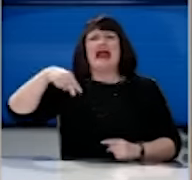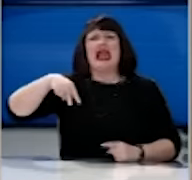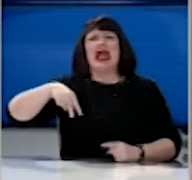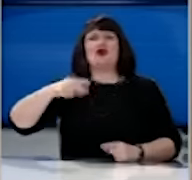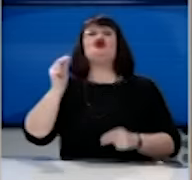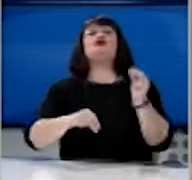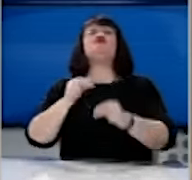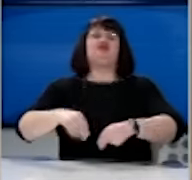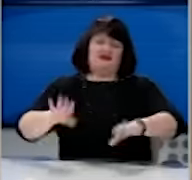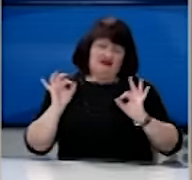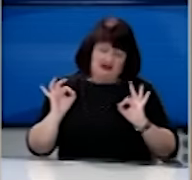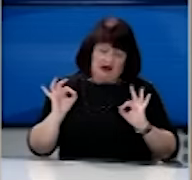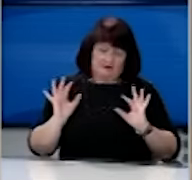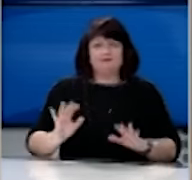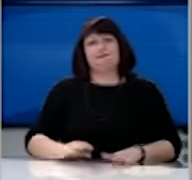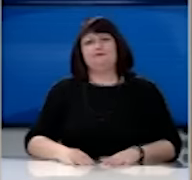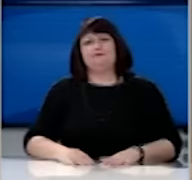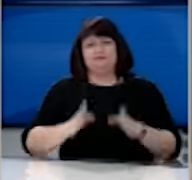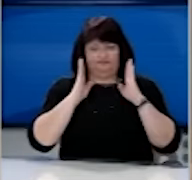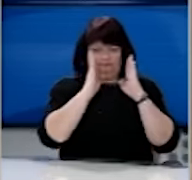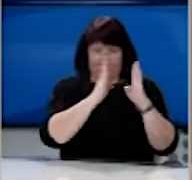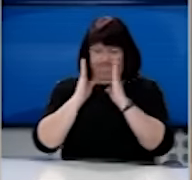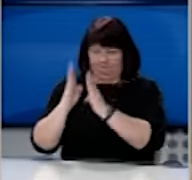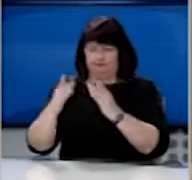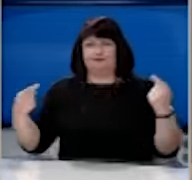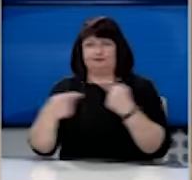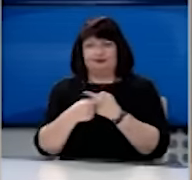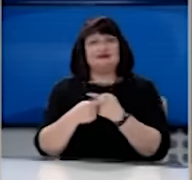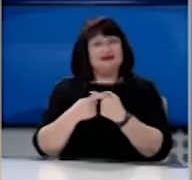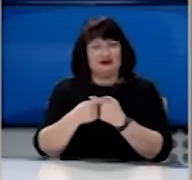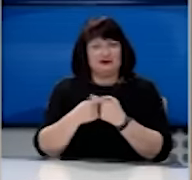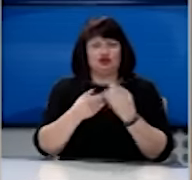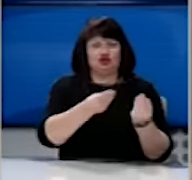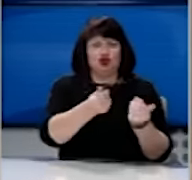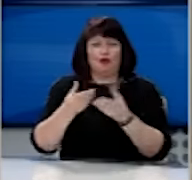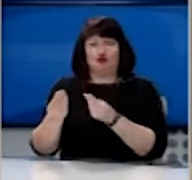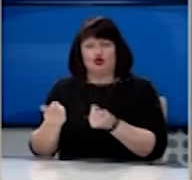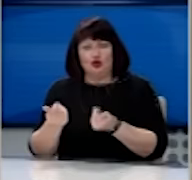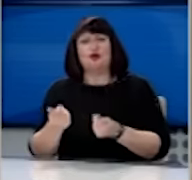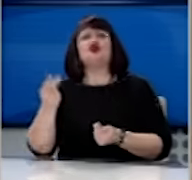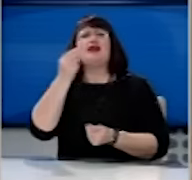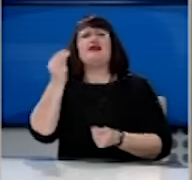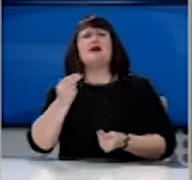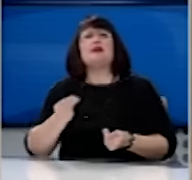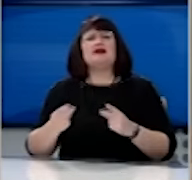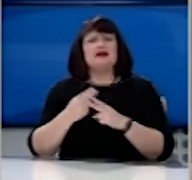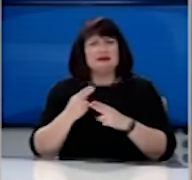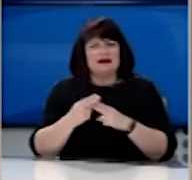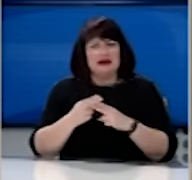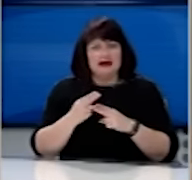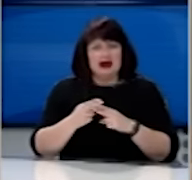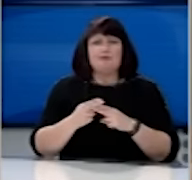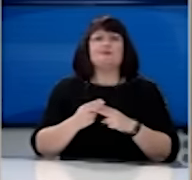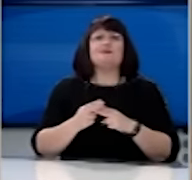τον καταψηφίζουμε. Δύο γραμμές λοιπόν συγκρούονται για όλα τα μεγάλα ζητήματα, πολλά από τα